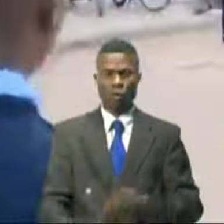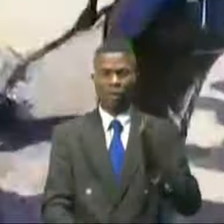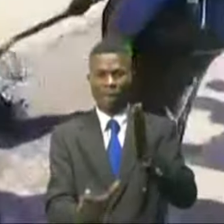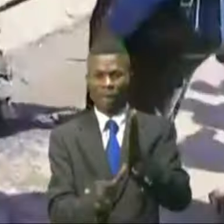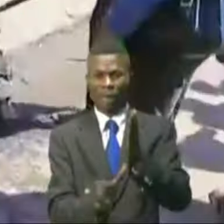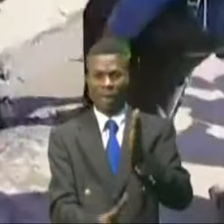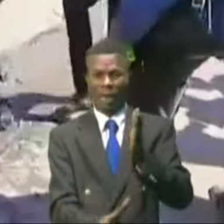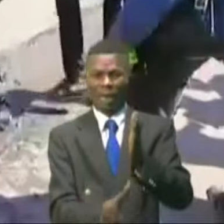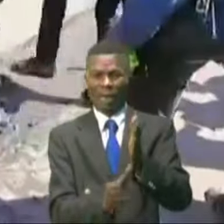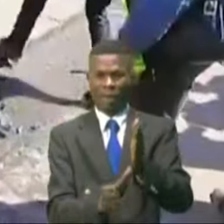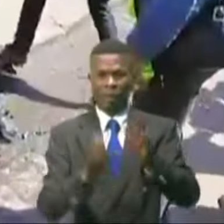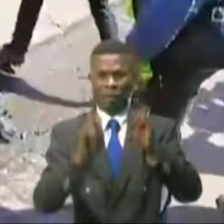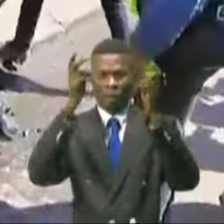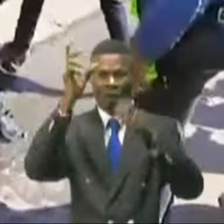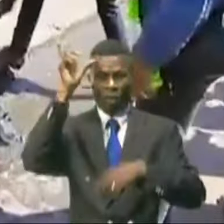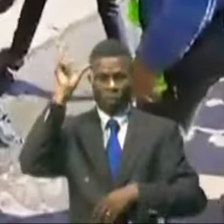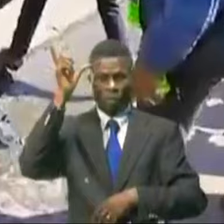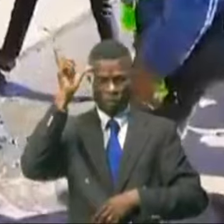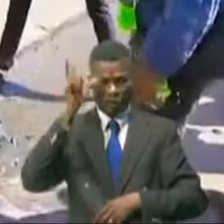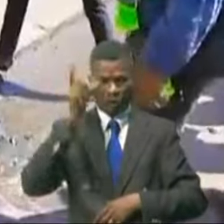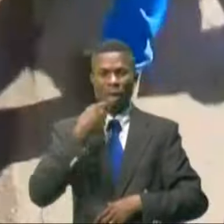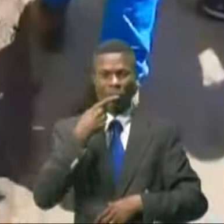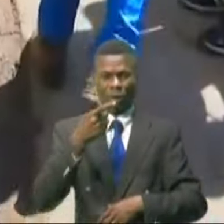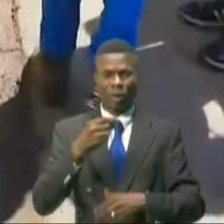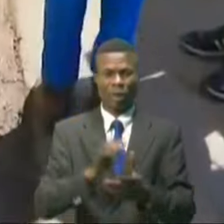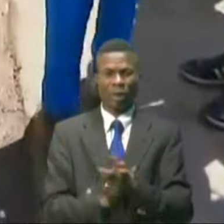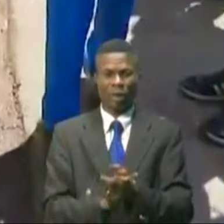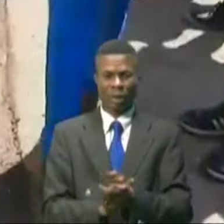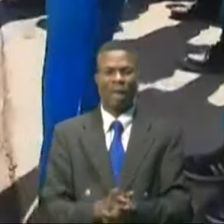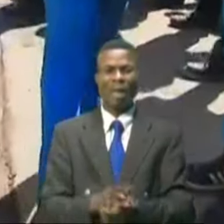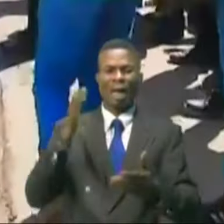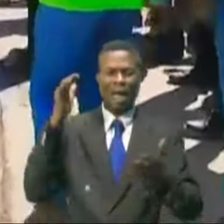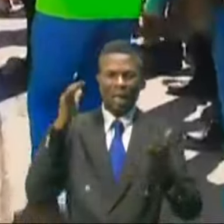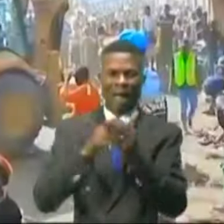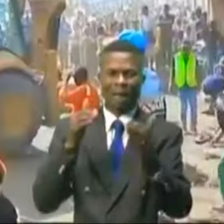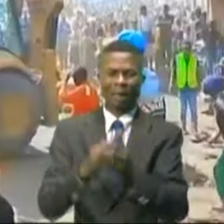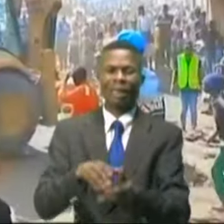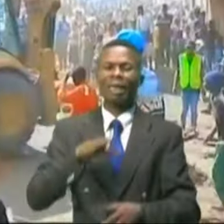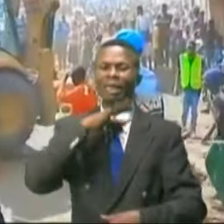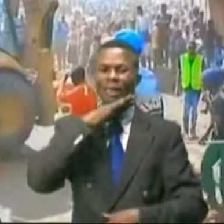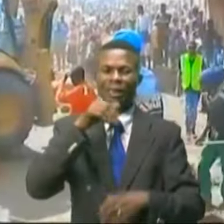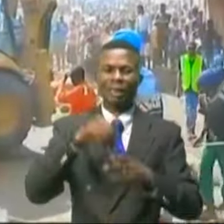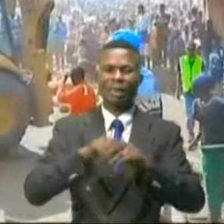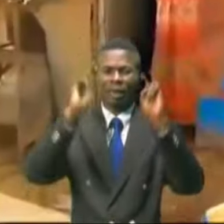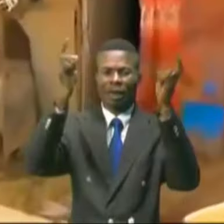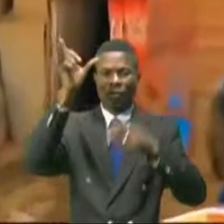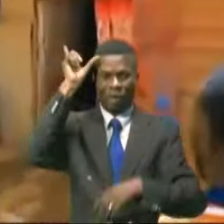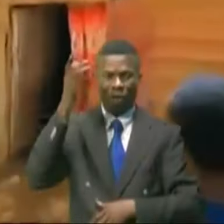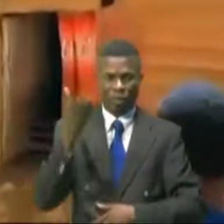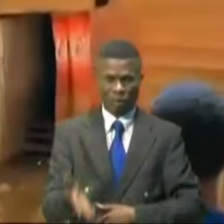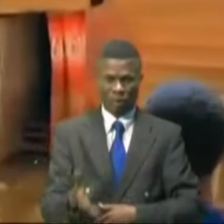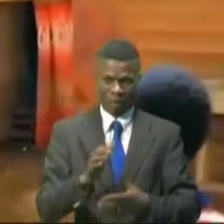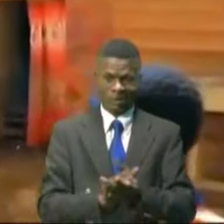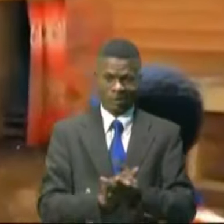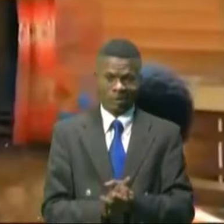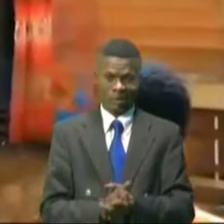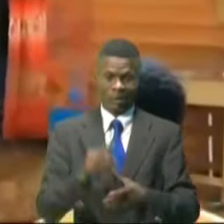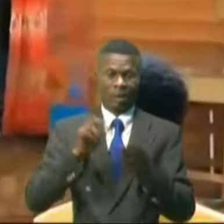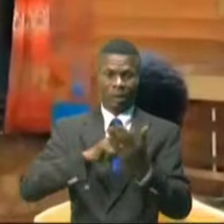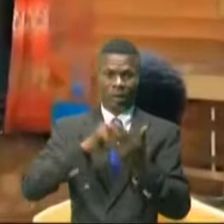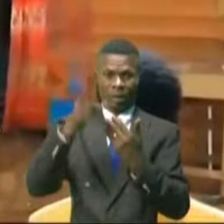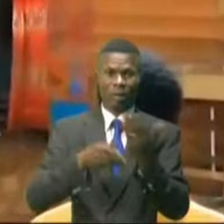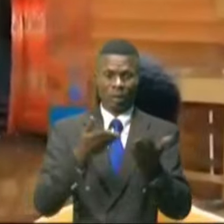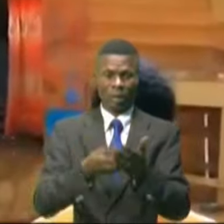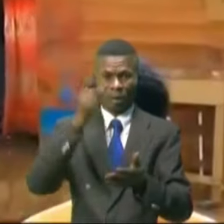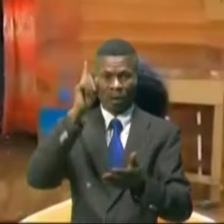Joyce Ntunda, s'en va en guerre contre l'insalubrité et les marchés pirates dans sa juridiction. C'est dans ce cadre que la